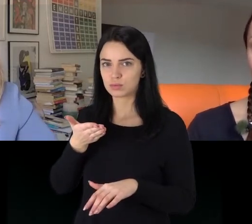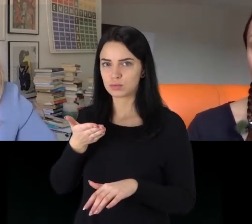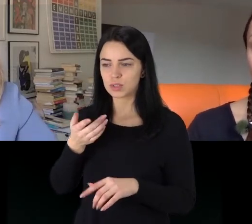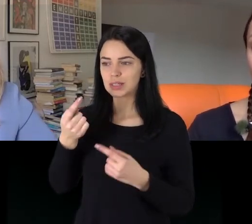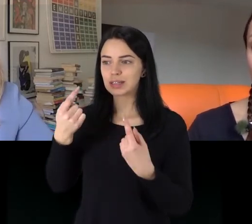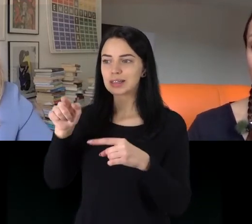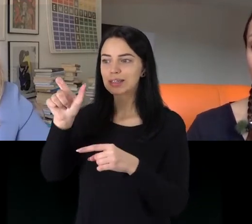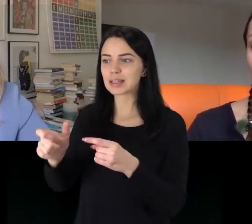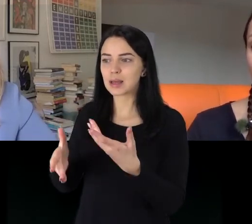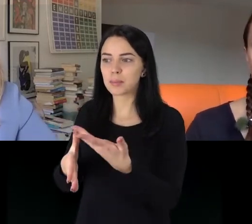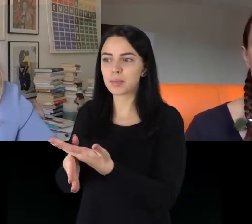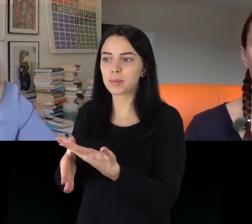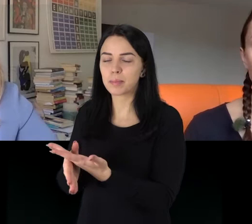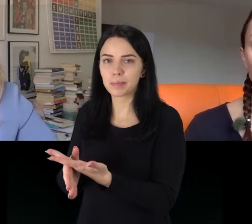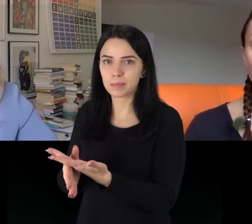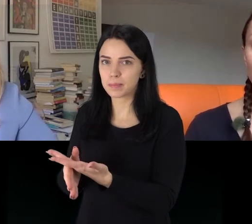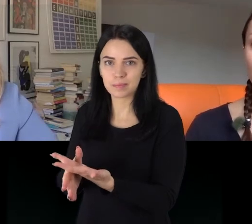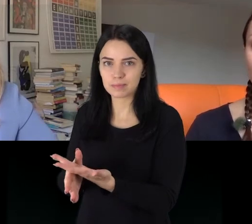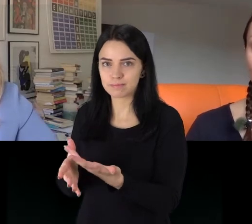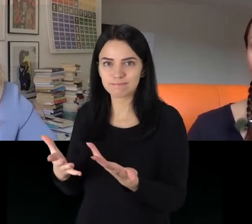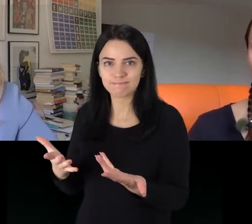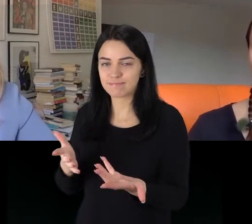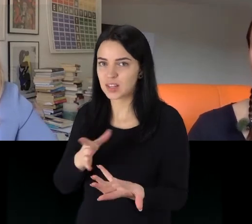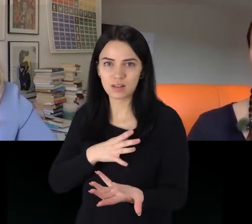negalim kitam padėti, nes mes galim